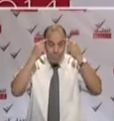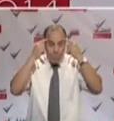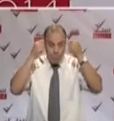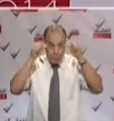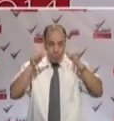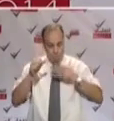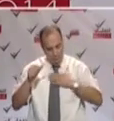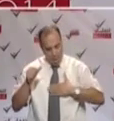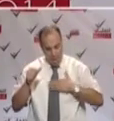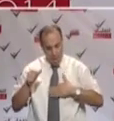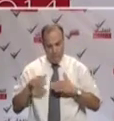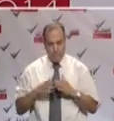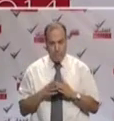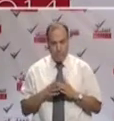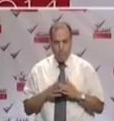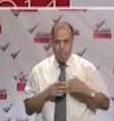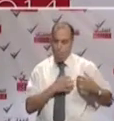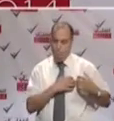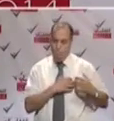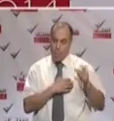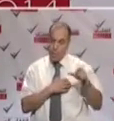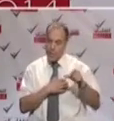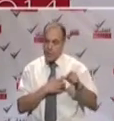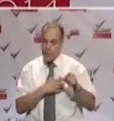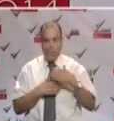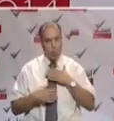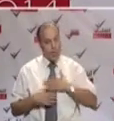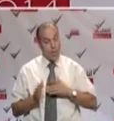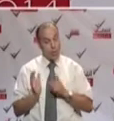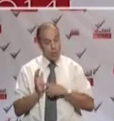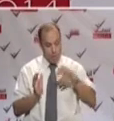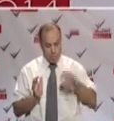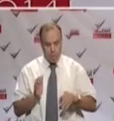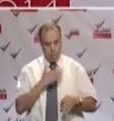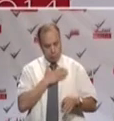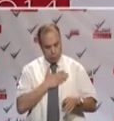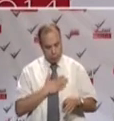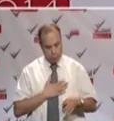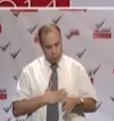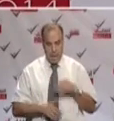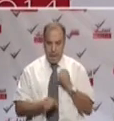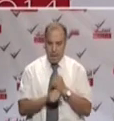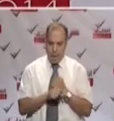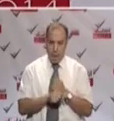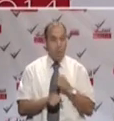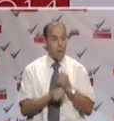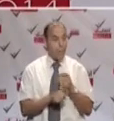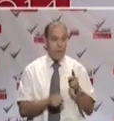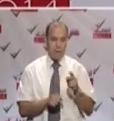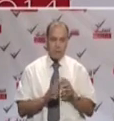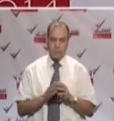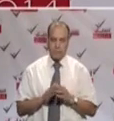وترسخ الطمأنينة في قلوب الناس، والطمأنينة هي الشرط الأساسي للعمل والإنتاج.